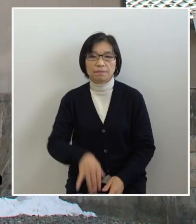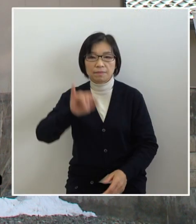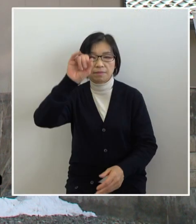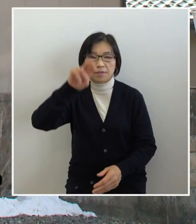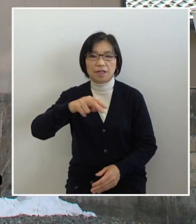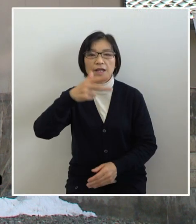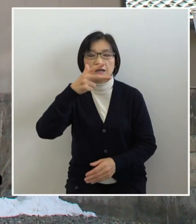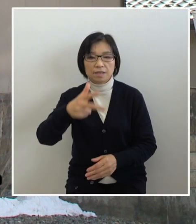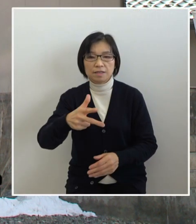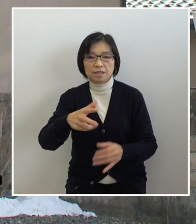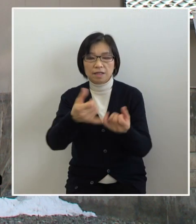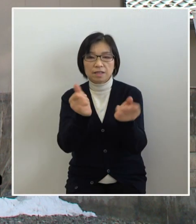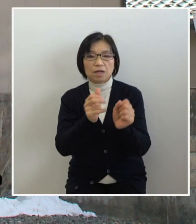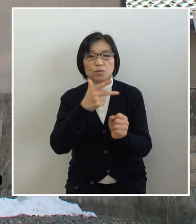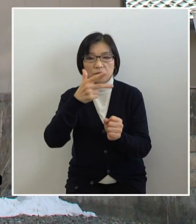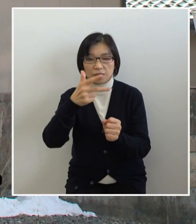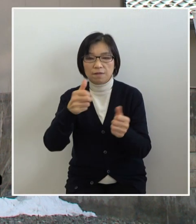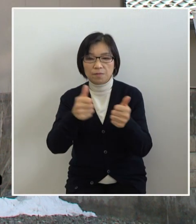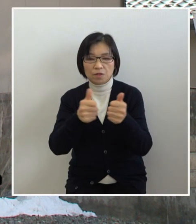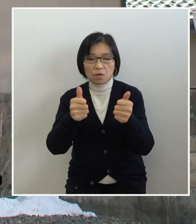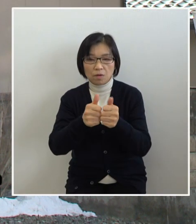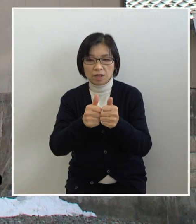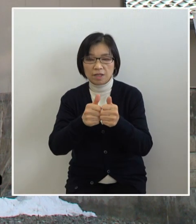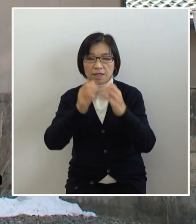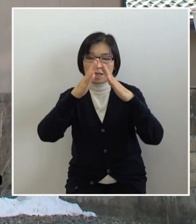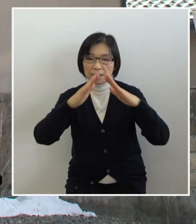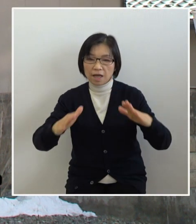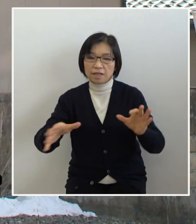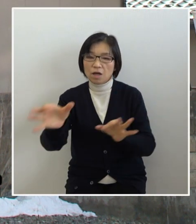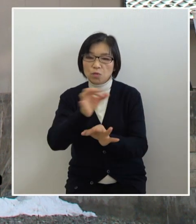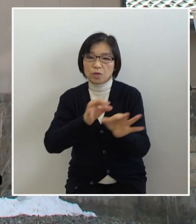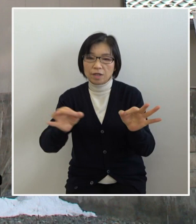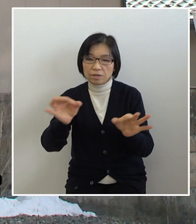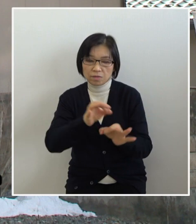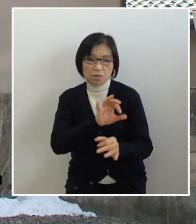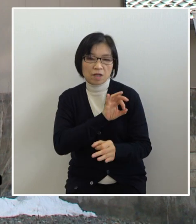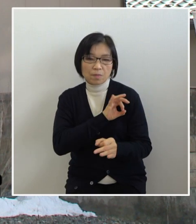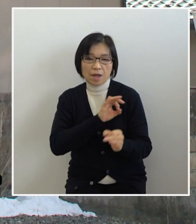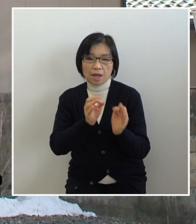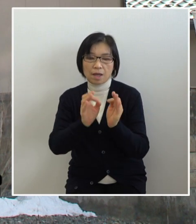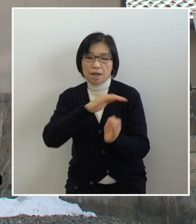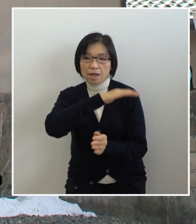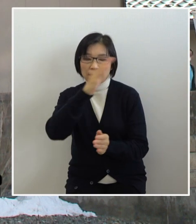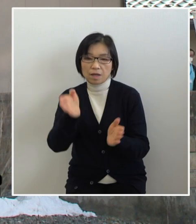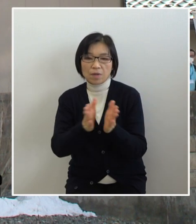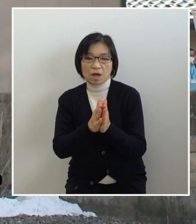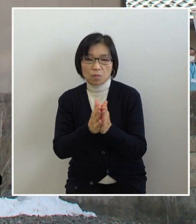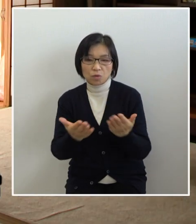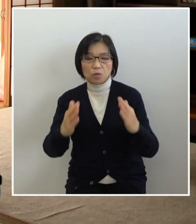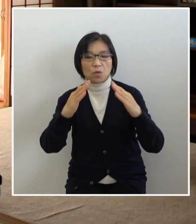伊那市社会福祉協議会が運営する山本の家です。